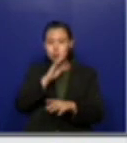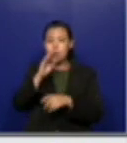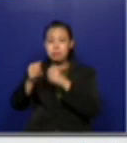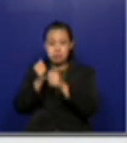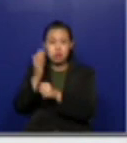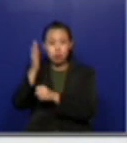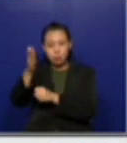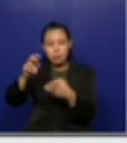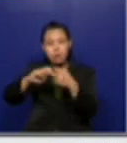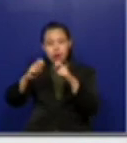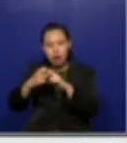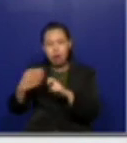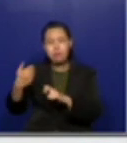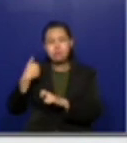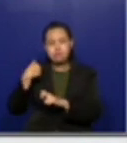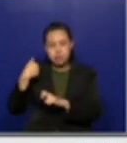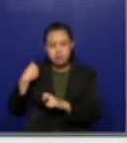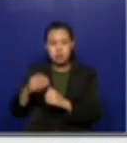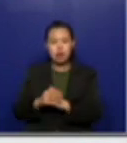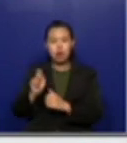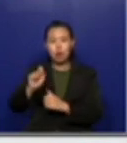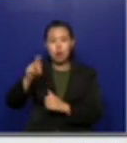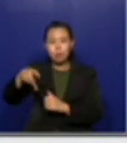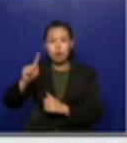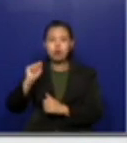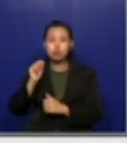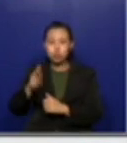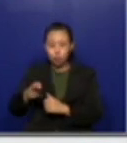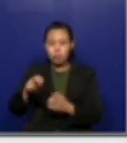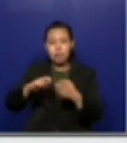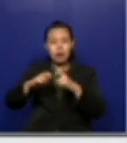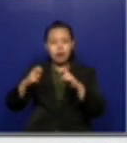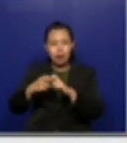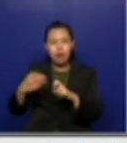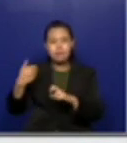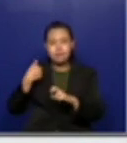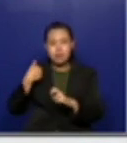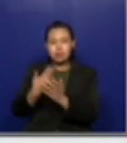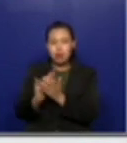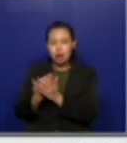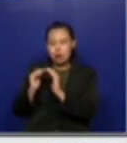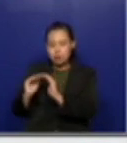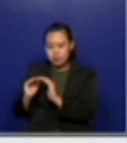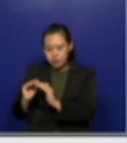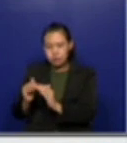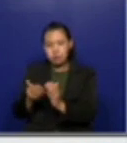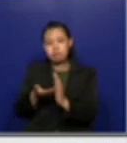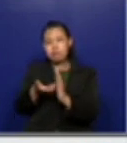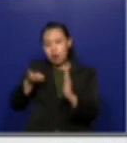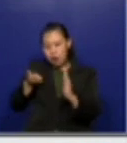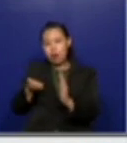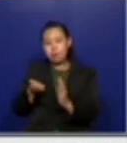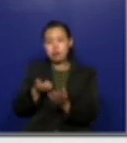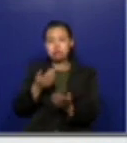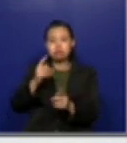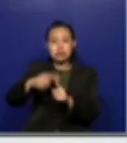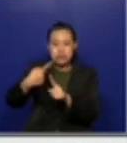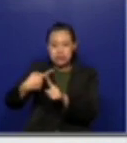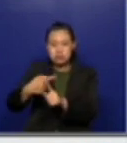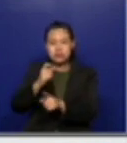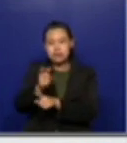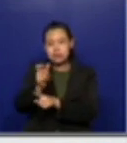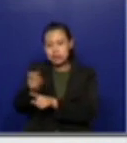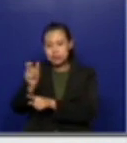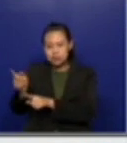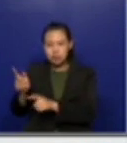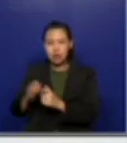น่และดูได้เลยครับว่าองค์การปกครองท้องถิ่นก็เริ่มจะมีปัญหาเอาเงินที่เป็นเก็บสะสมต้องไปจ่ายเงินเดือนเนี่ยนะที่รัฐมนตรีแต่ละ